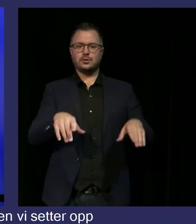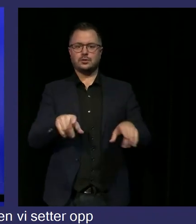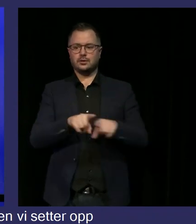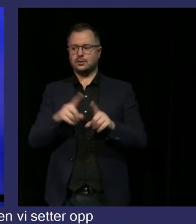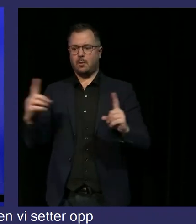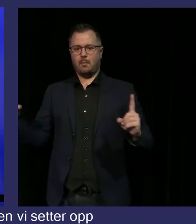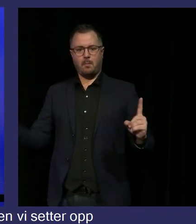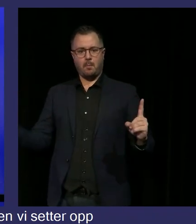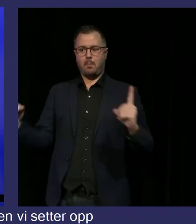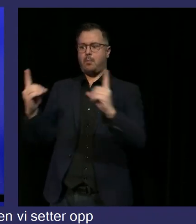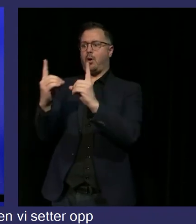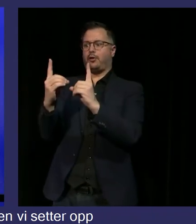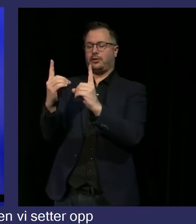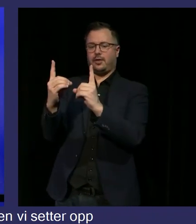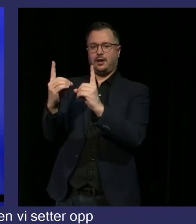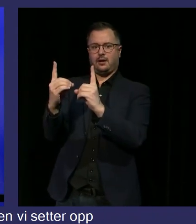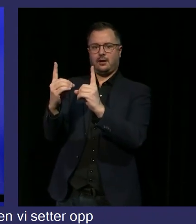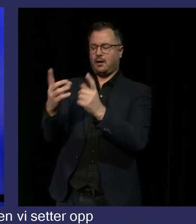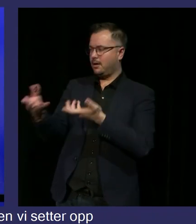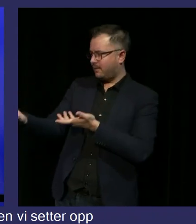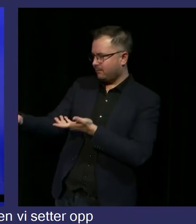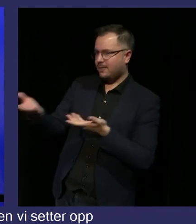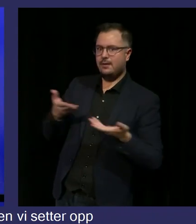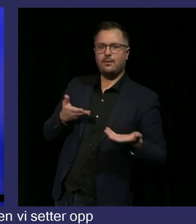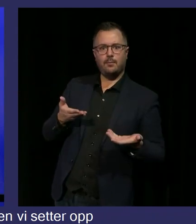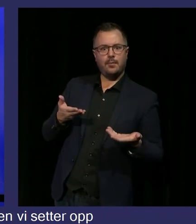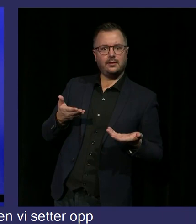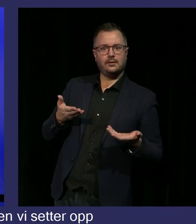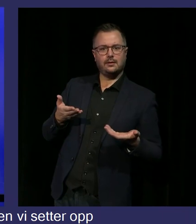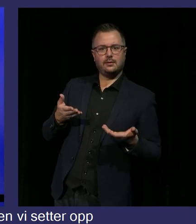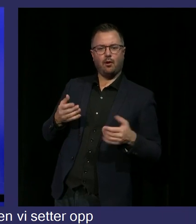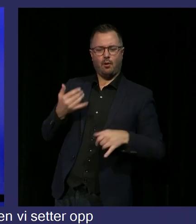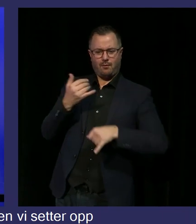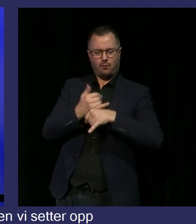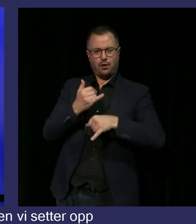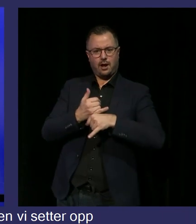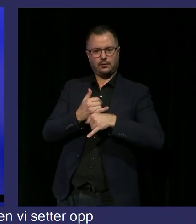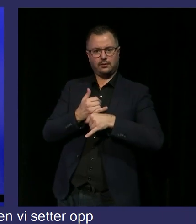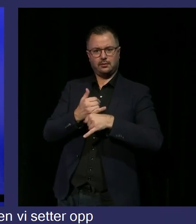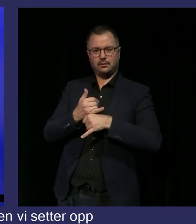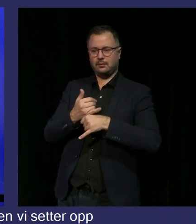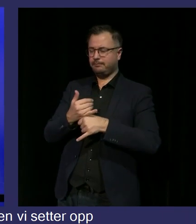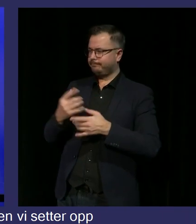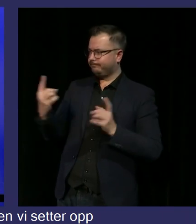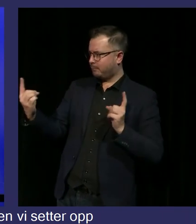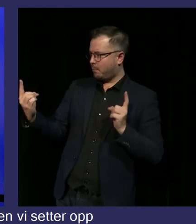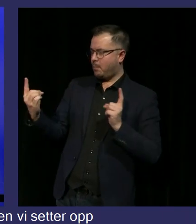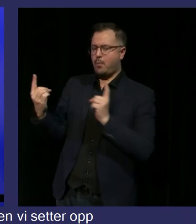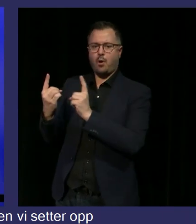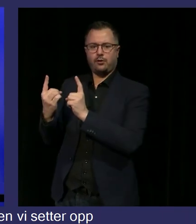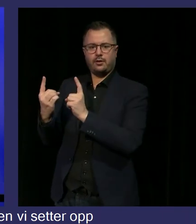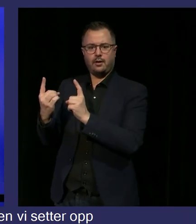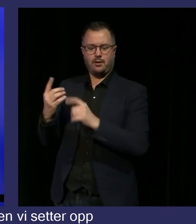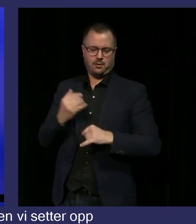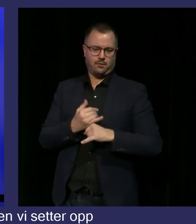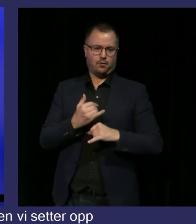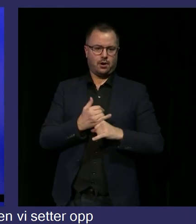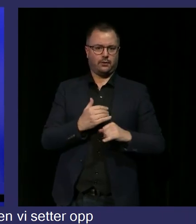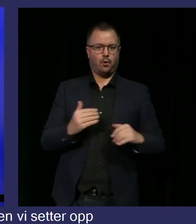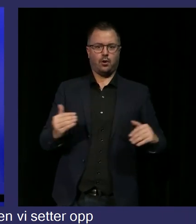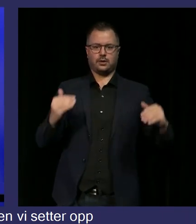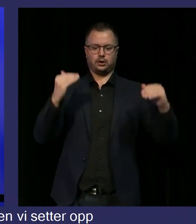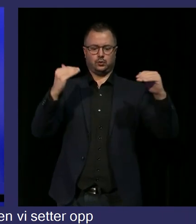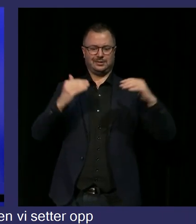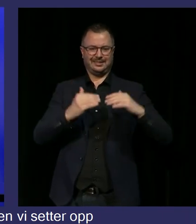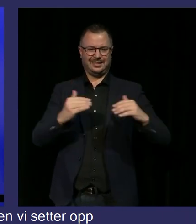på. Og der viser det seg jo sånn at altså den måten vi setter opp organisasjonsnivåene